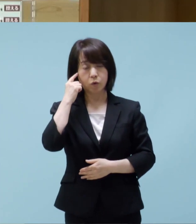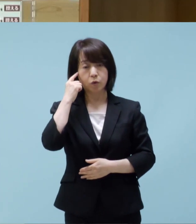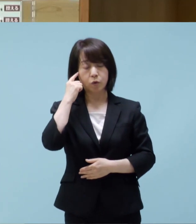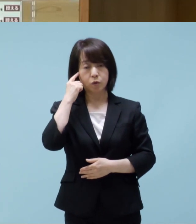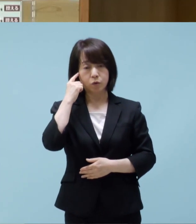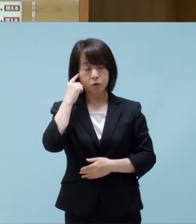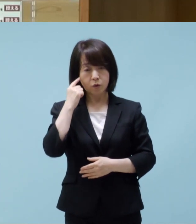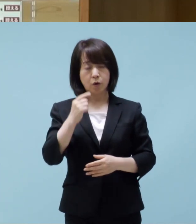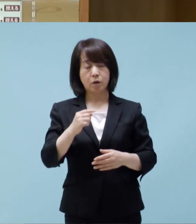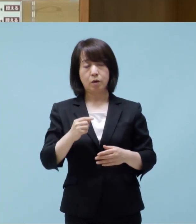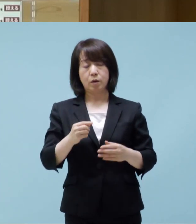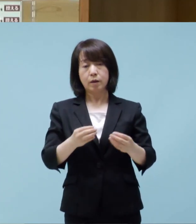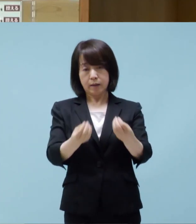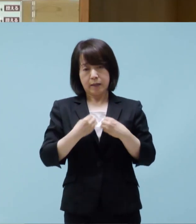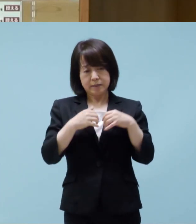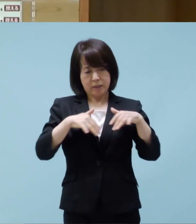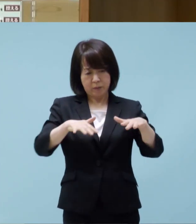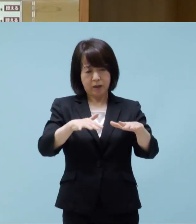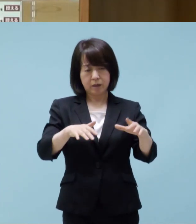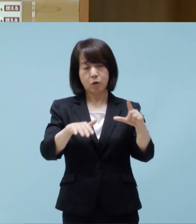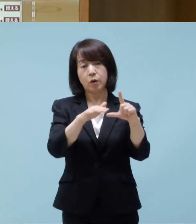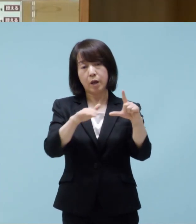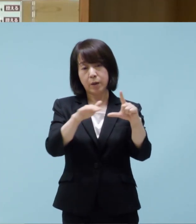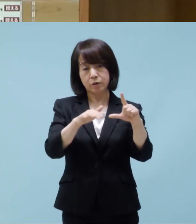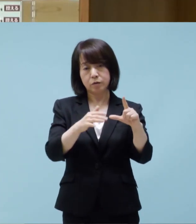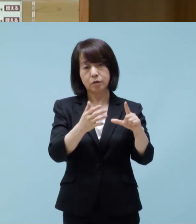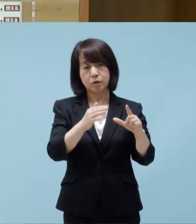安みたいなものが、お考えがあれば教えてください。